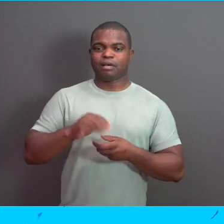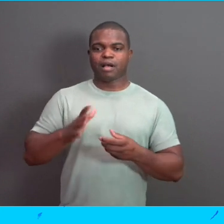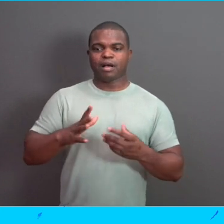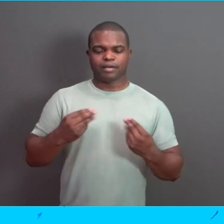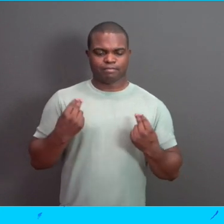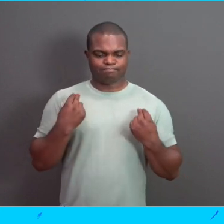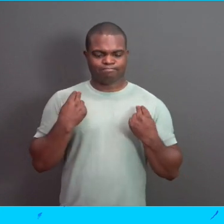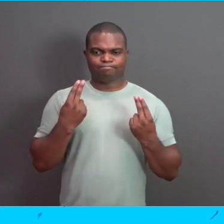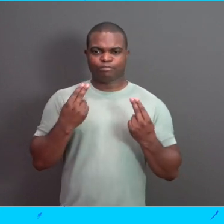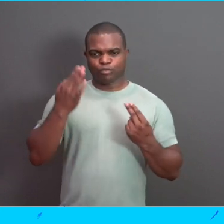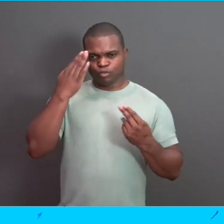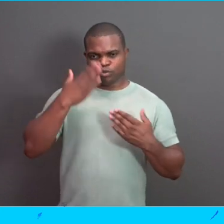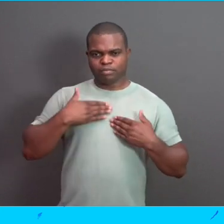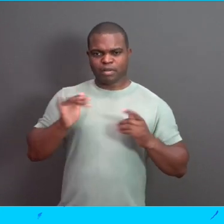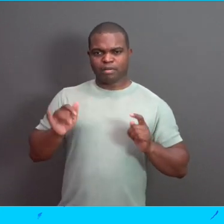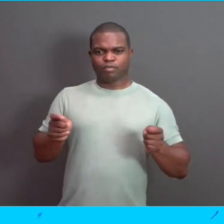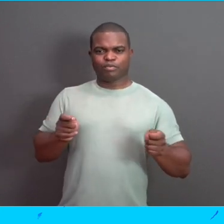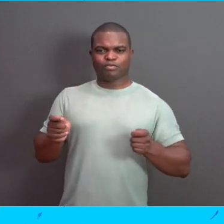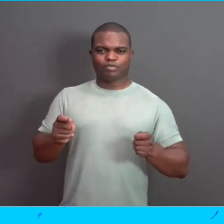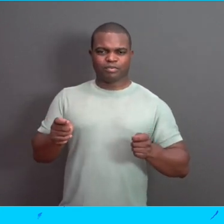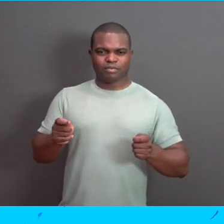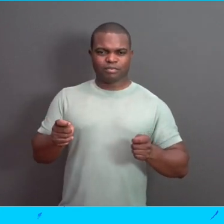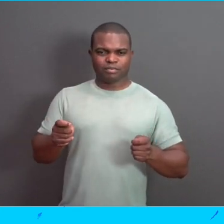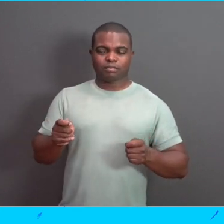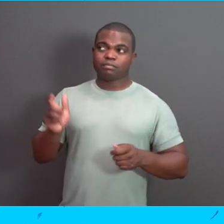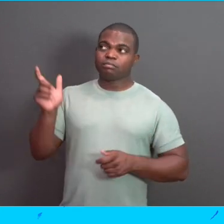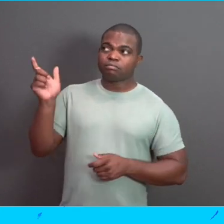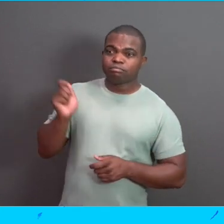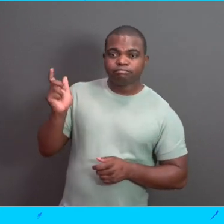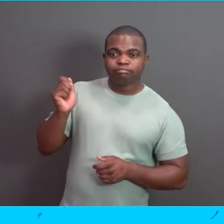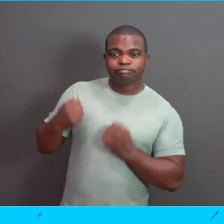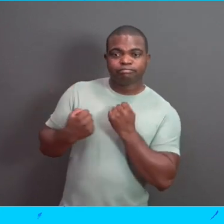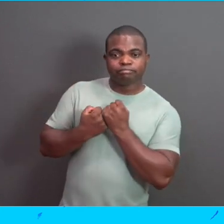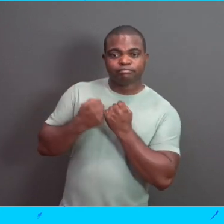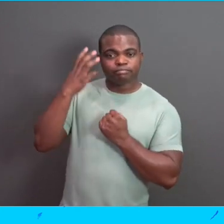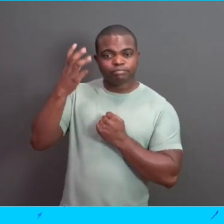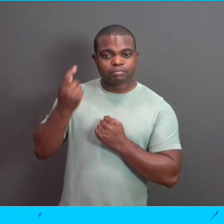la sécurité de garantir sa survivance.